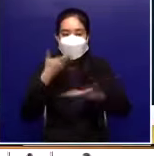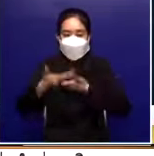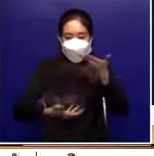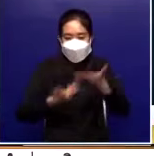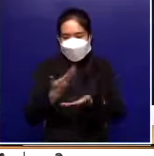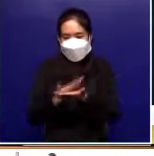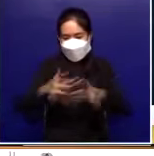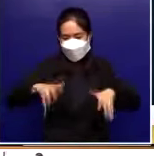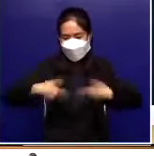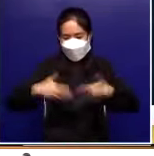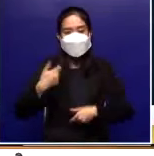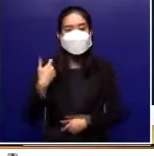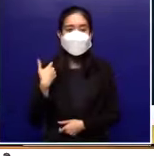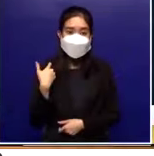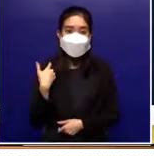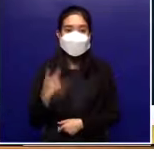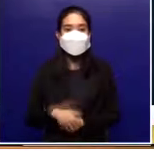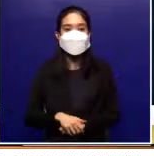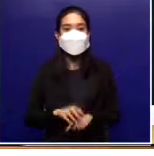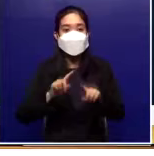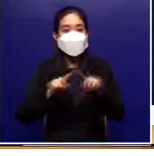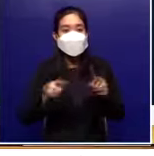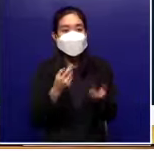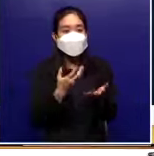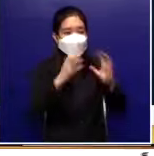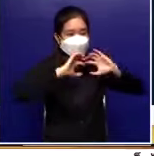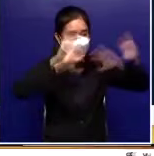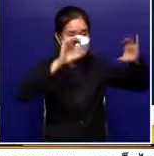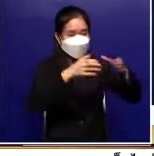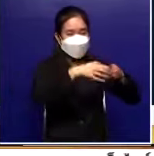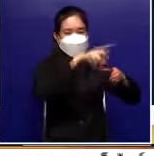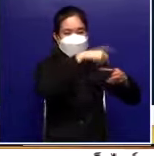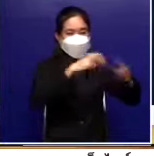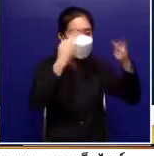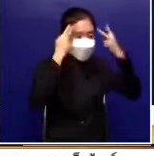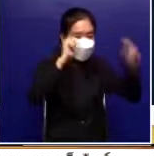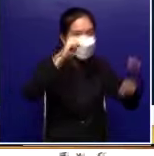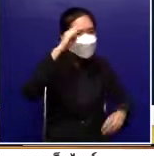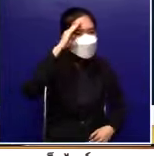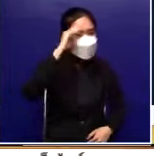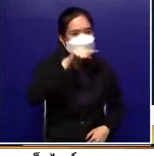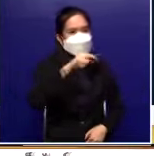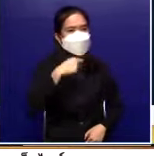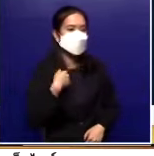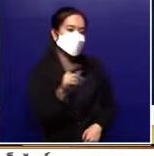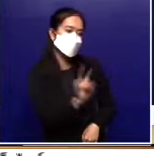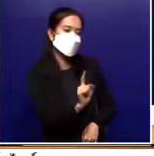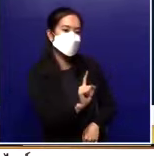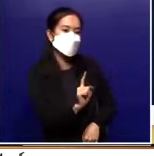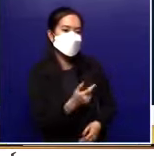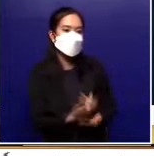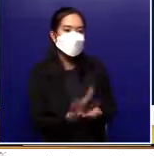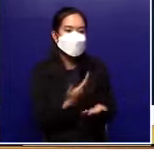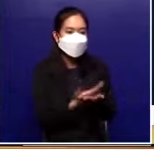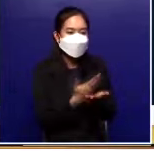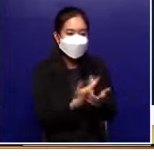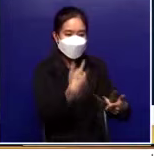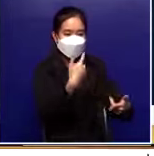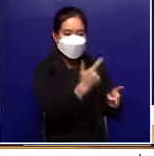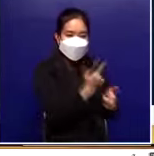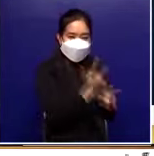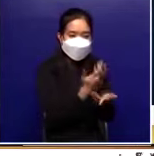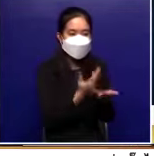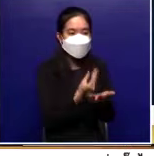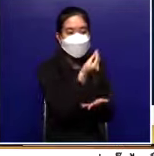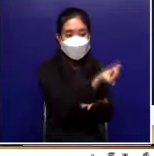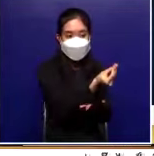แต่รัฐบาลชุดนี้ใช้เงินอย่างกับป๋าแบบเสียไอ้มานั่งเลยเดี๋ยวป๋าคล้องเดี๋ยวเสียจัดให้เอาคอนโ